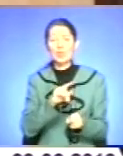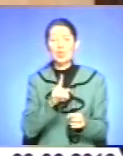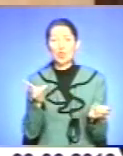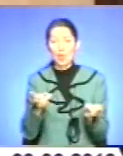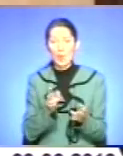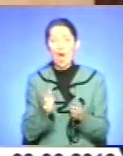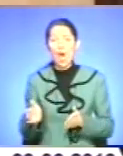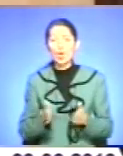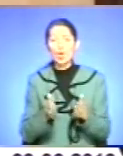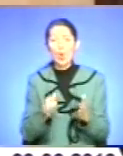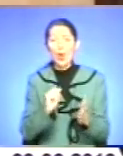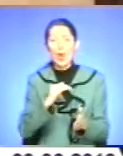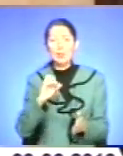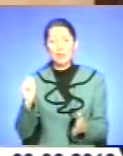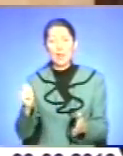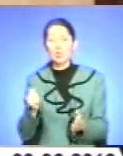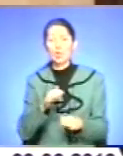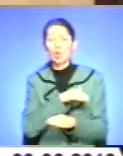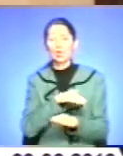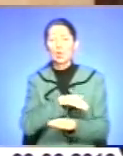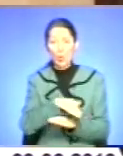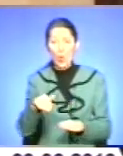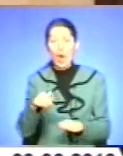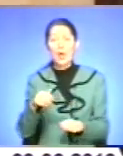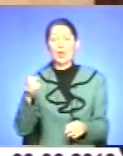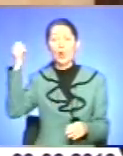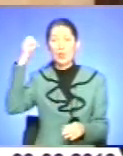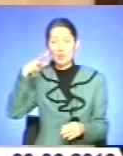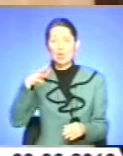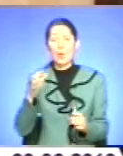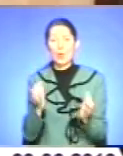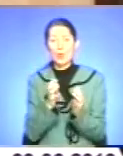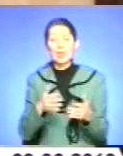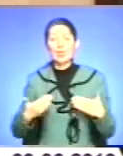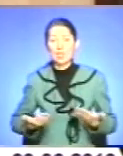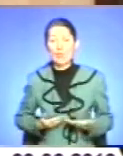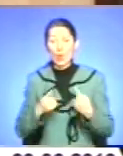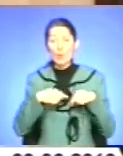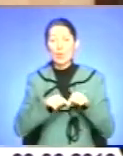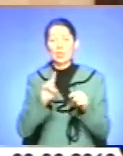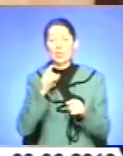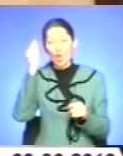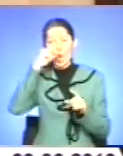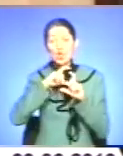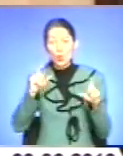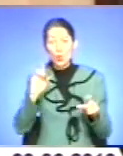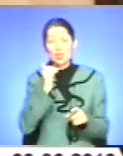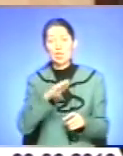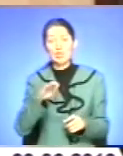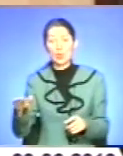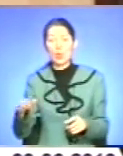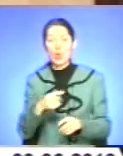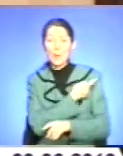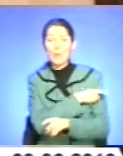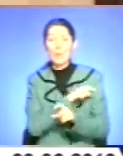і тротуари, і освітлення, і подивитися про соціальні об'єкти, якщо це школа, значить школа, дитячий садок, ФАП чи амбулаторія, значить